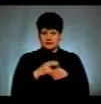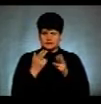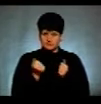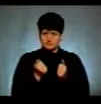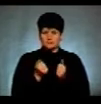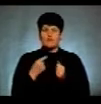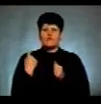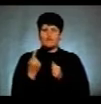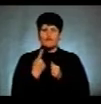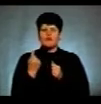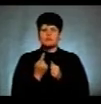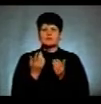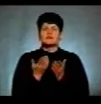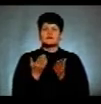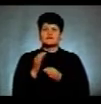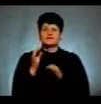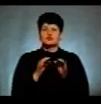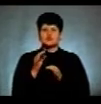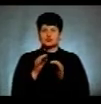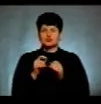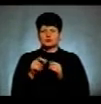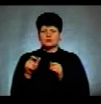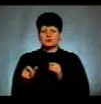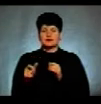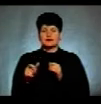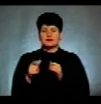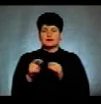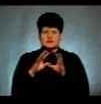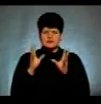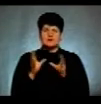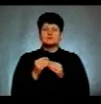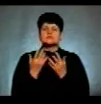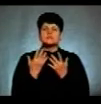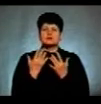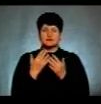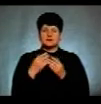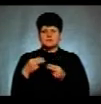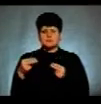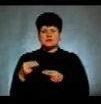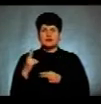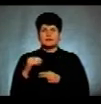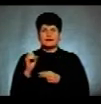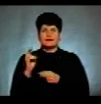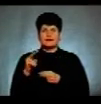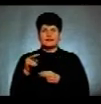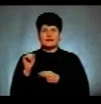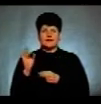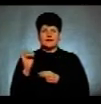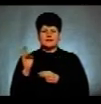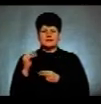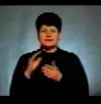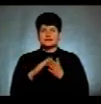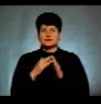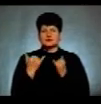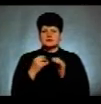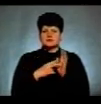в області, який відсоток мешканців чи в абсолютному вимірі, ви знаєте цю цифру, скільки уклало тих декларацій? Станом на сьогодні